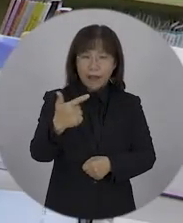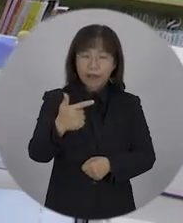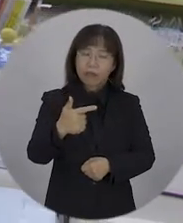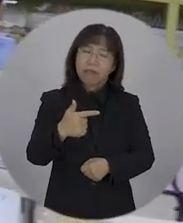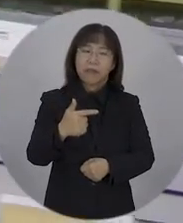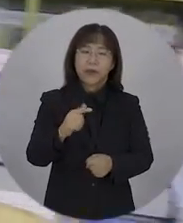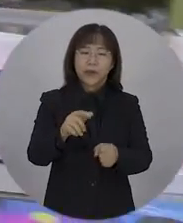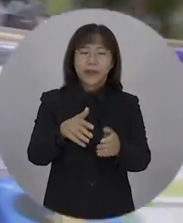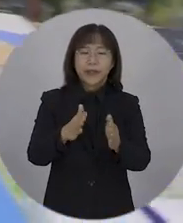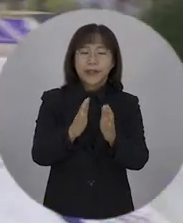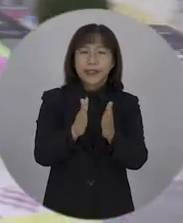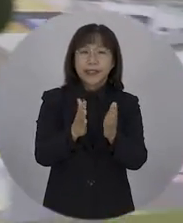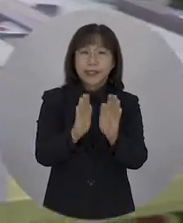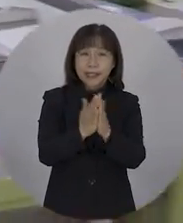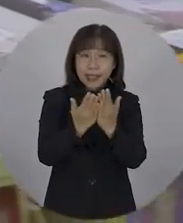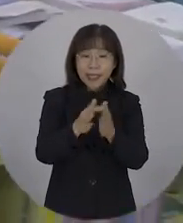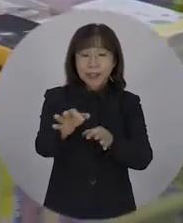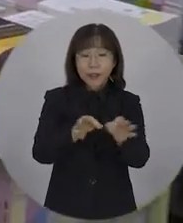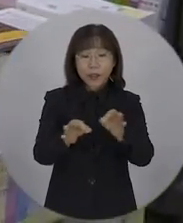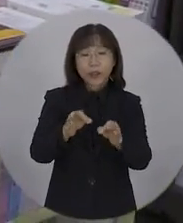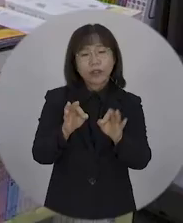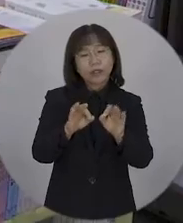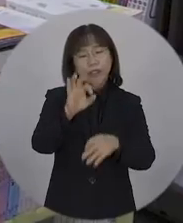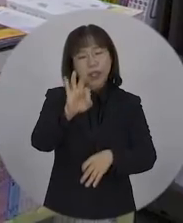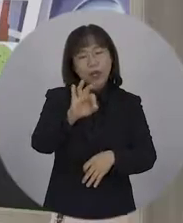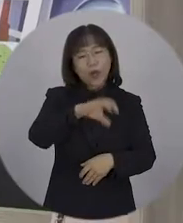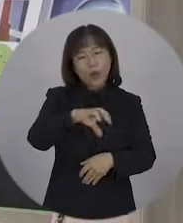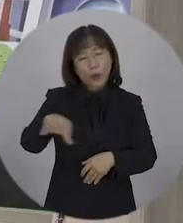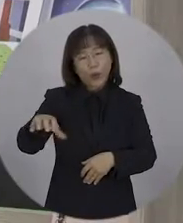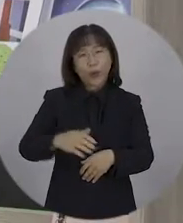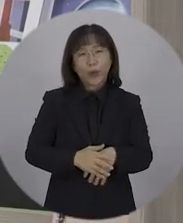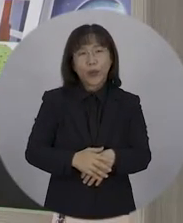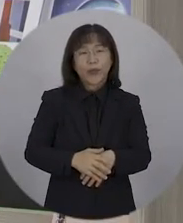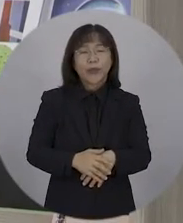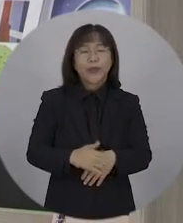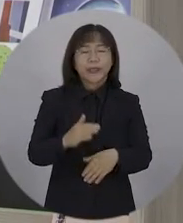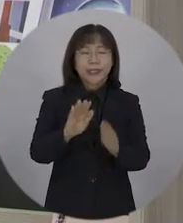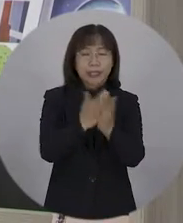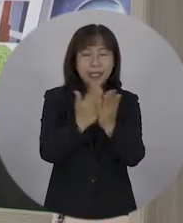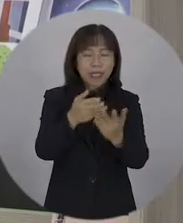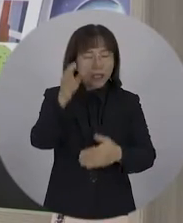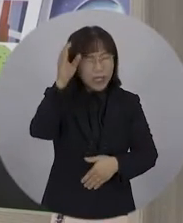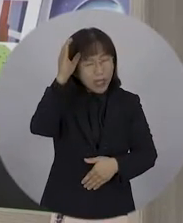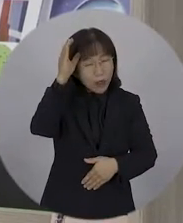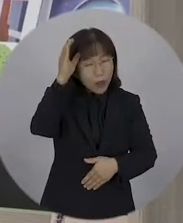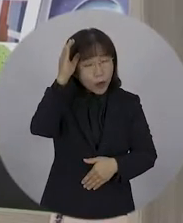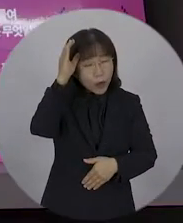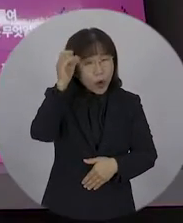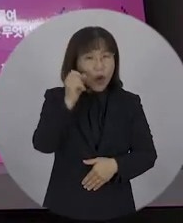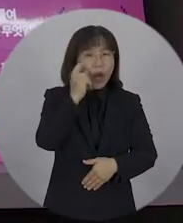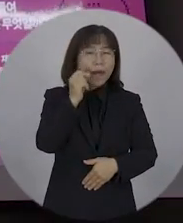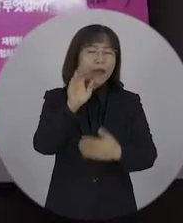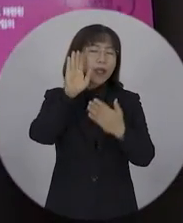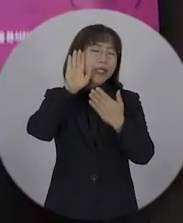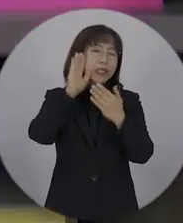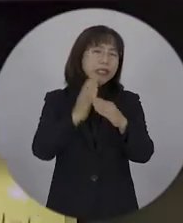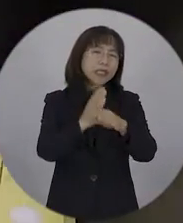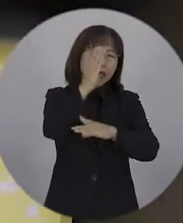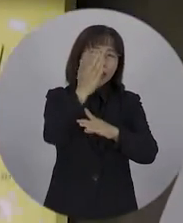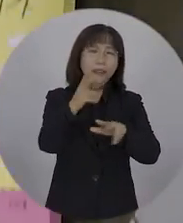서비스 시행을 통해 한 달가량 걸리던 대기 기간이 7일 이내로 대폭 줄어들게 됐습니다. 이용